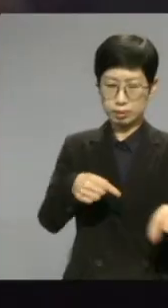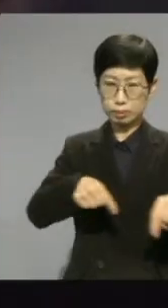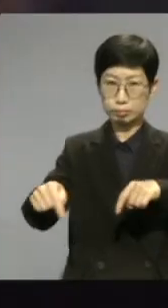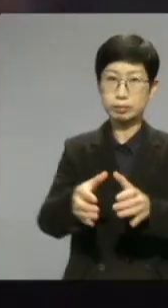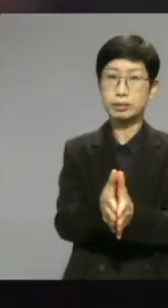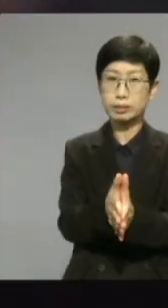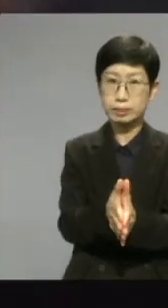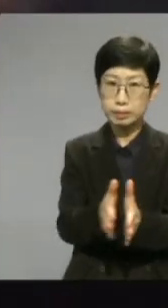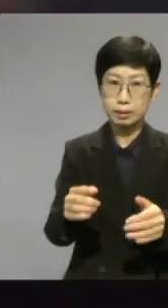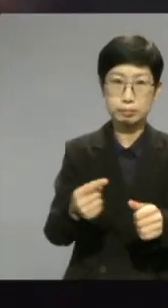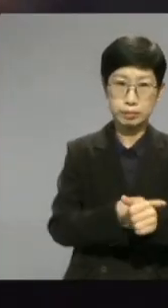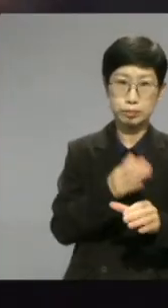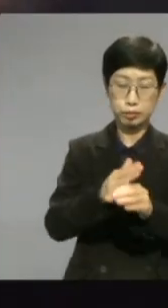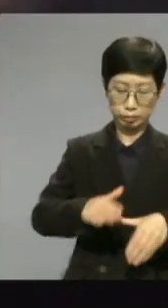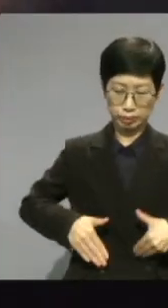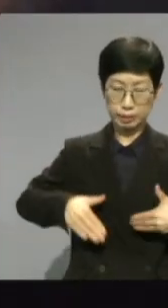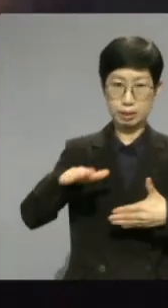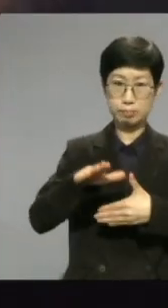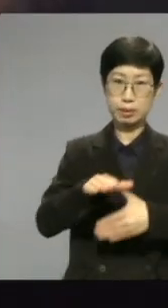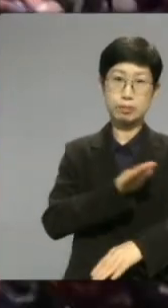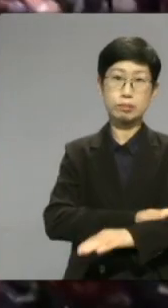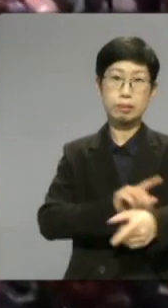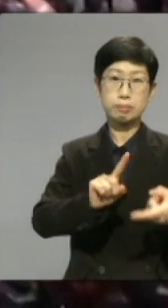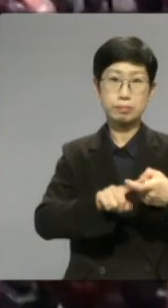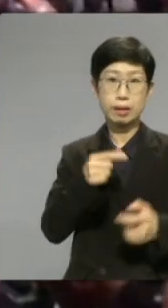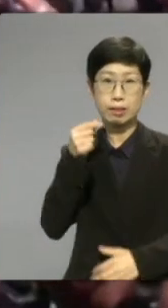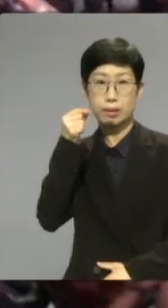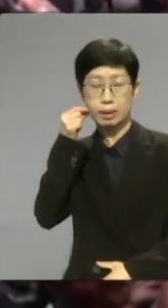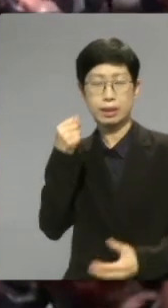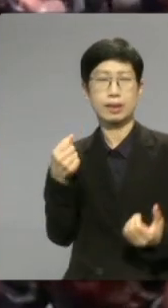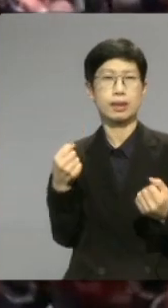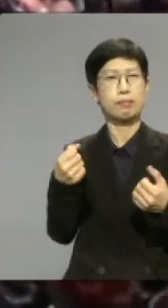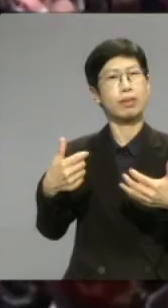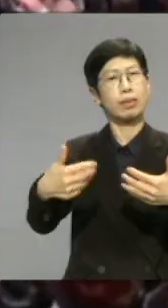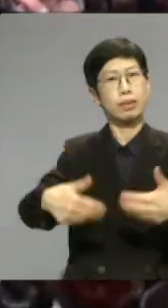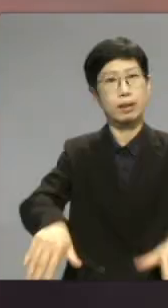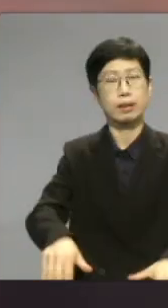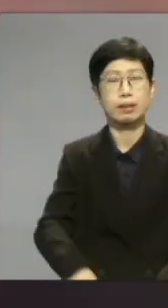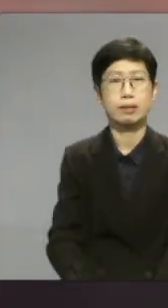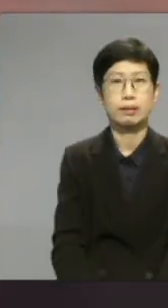들어서면서 중남미를 휩쓸던 좌파 물결에도 제동이 걸리게 됐습니다.